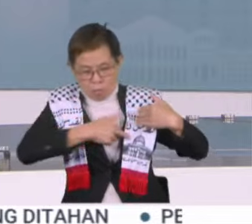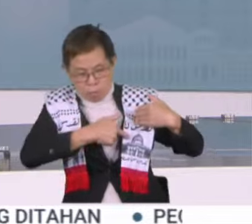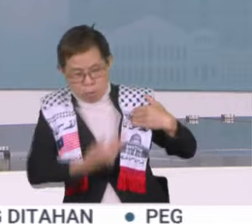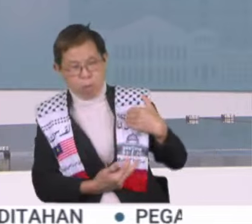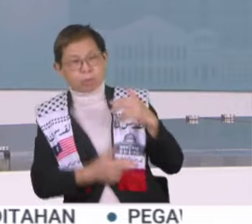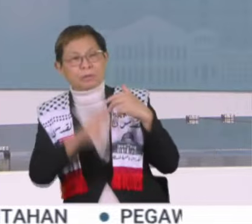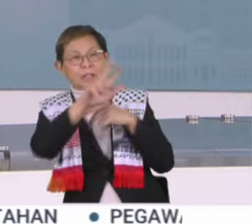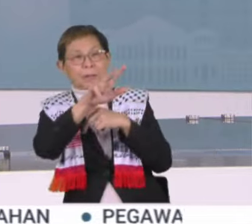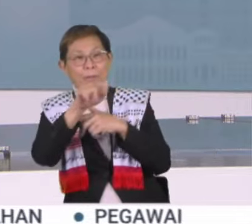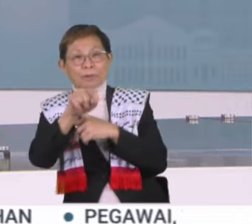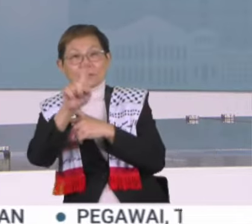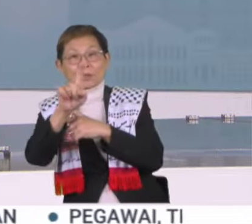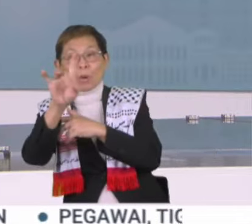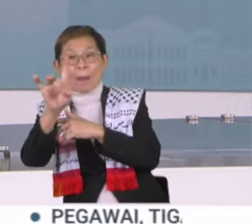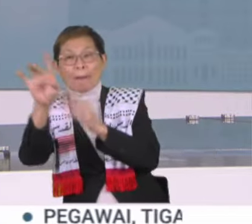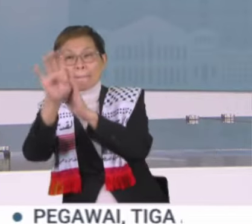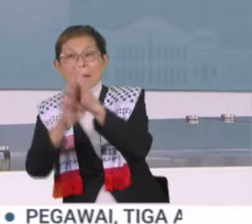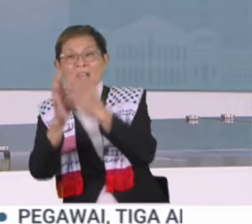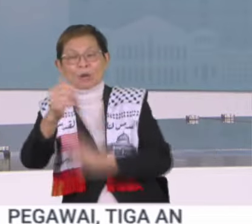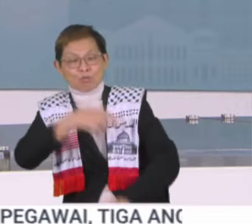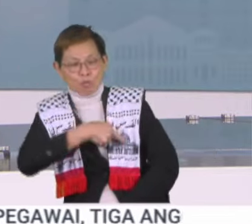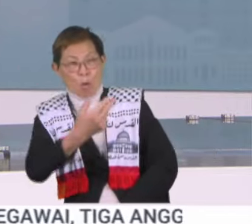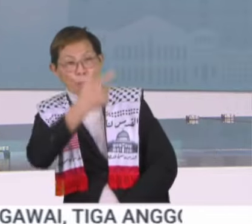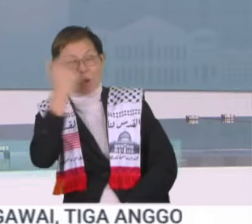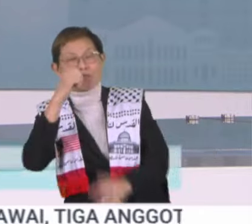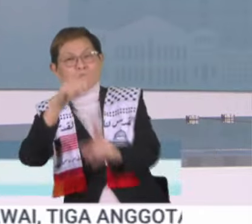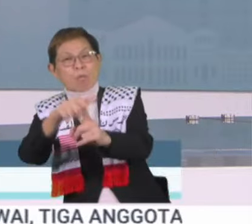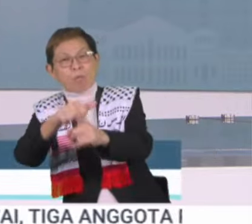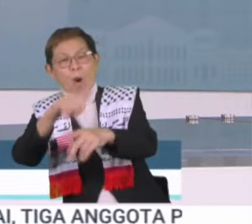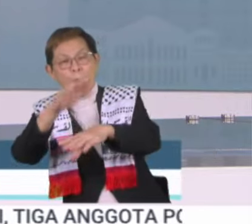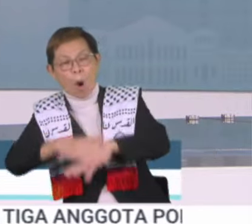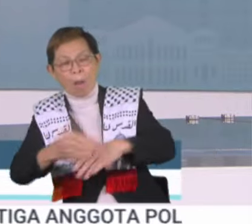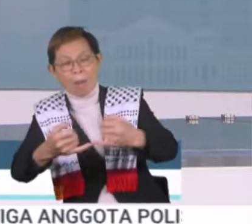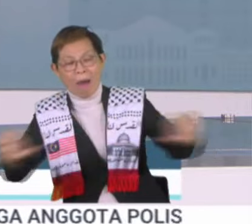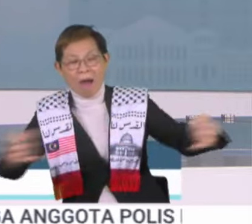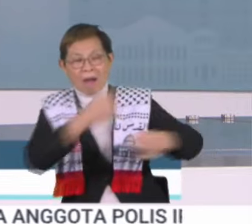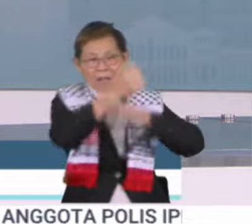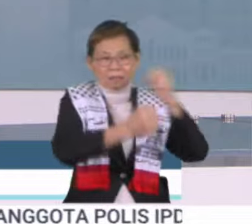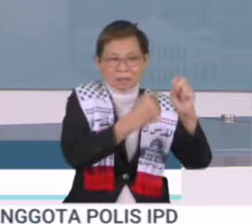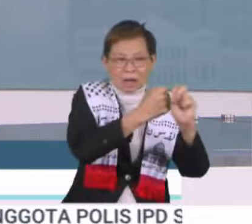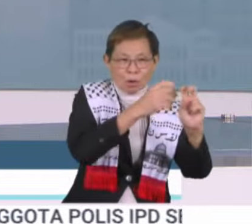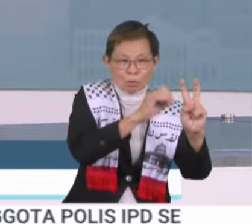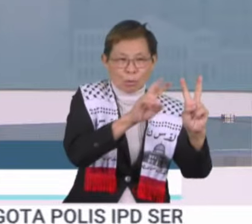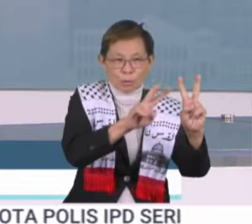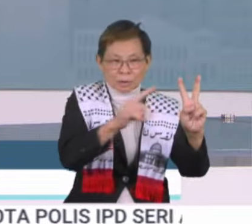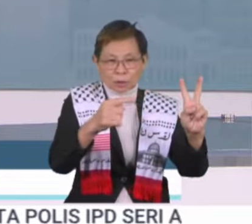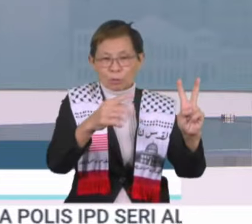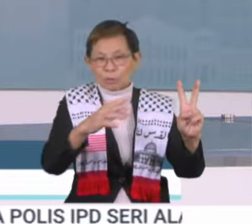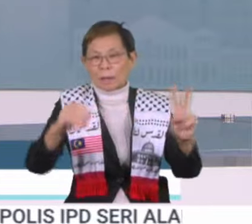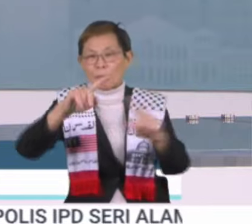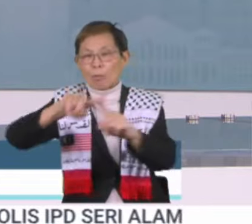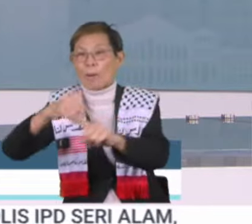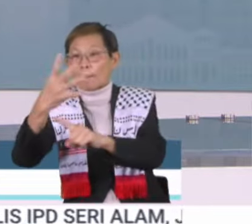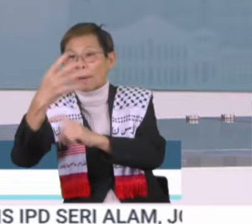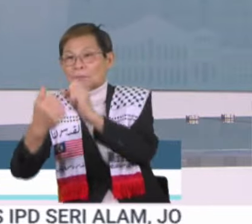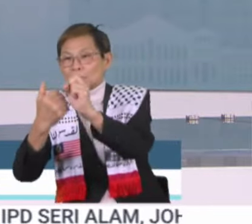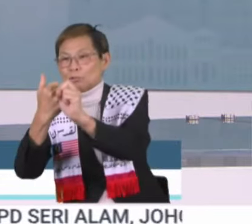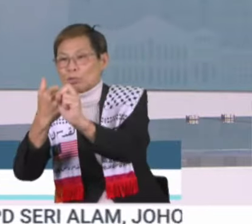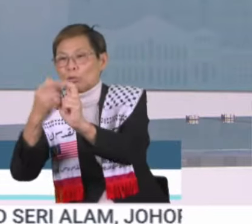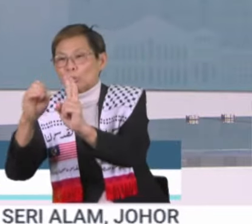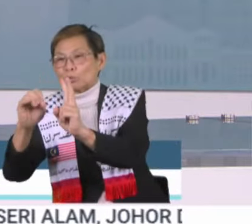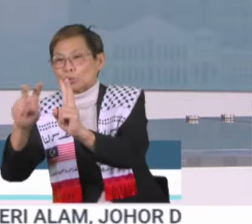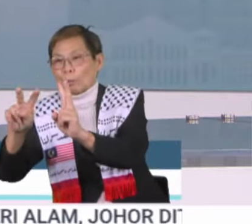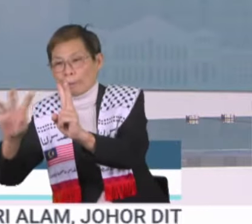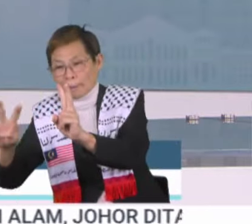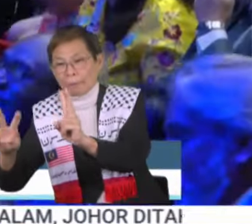sebanyak RM3.18 bilion akibat penipuan dalam talian antara tahun 2021 dan April 2024.